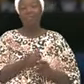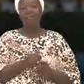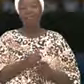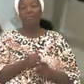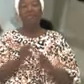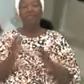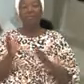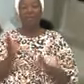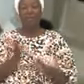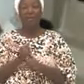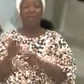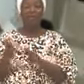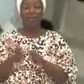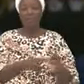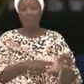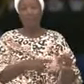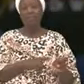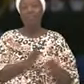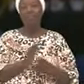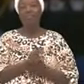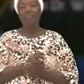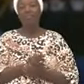prépare toi